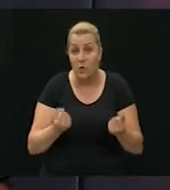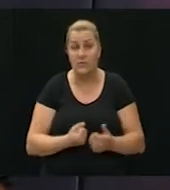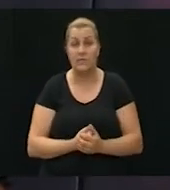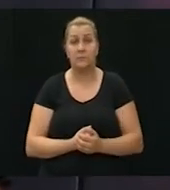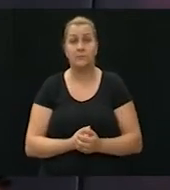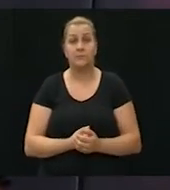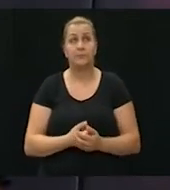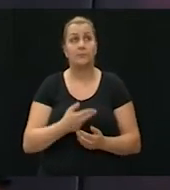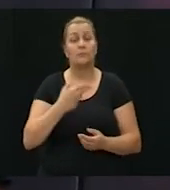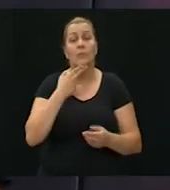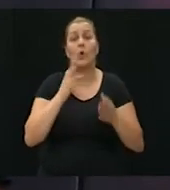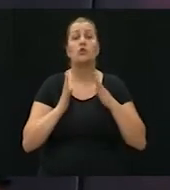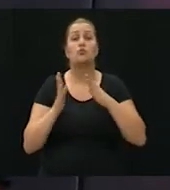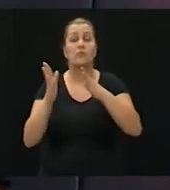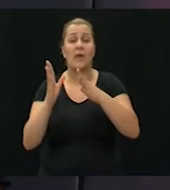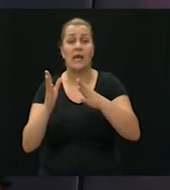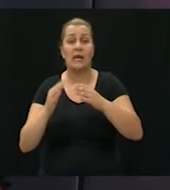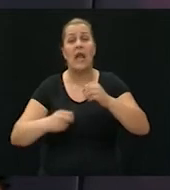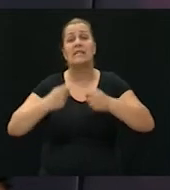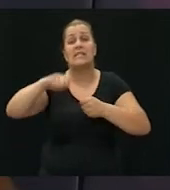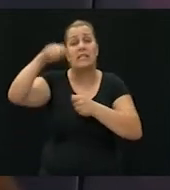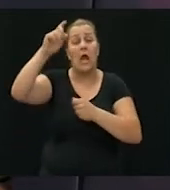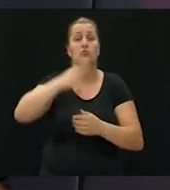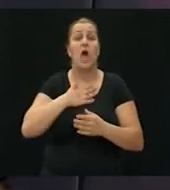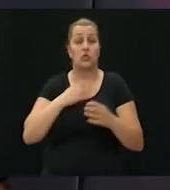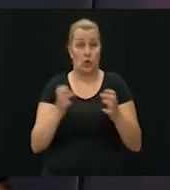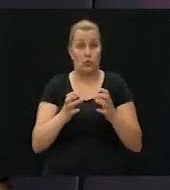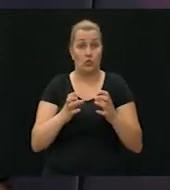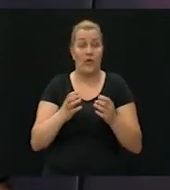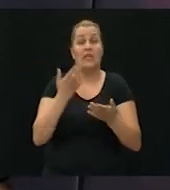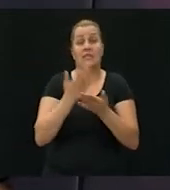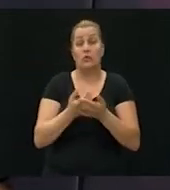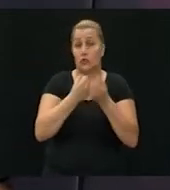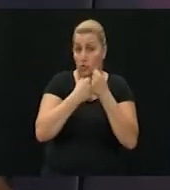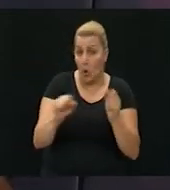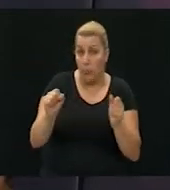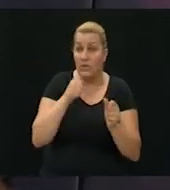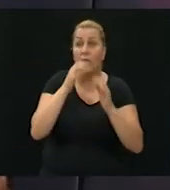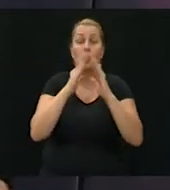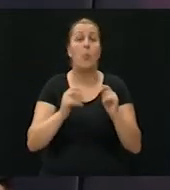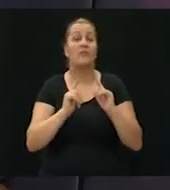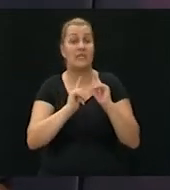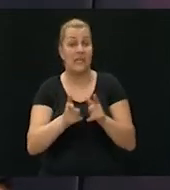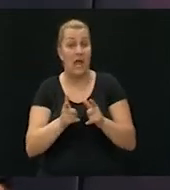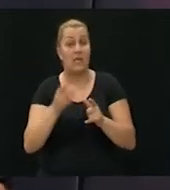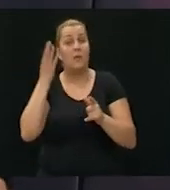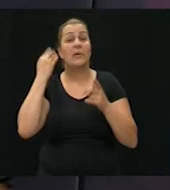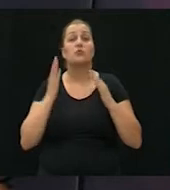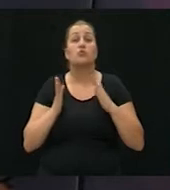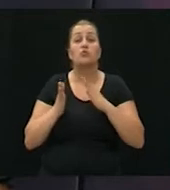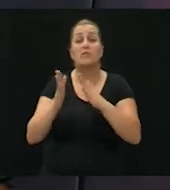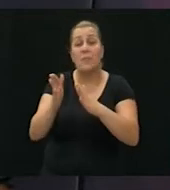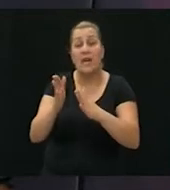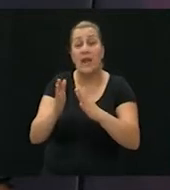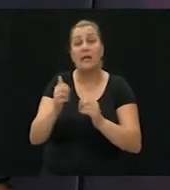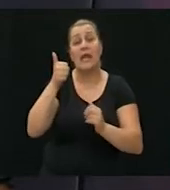aktivnosti koje su upravo usmjerene na izgradnji našega društva, jer sloboda, domovinski rat su bili usmjereni